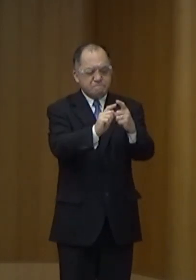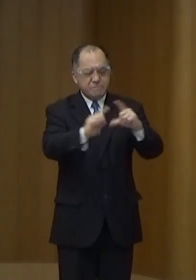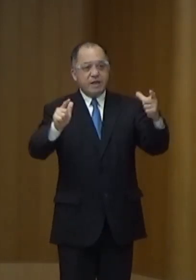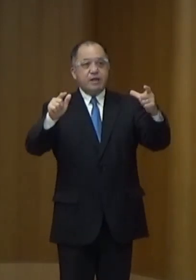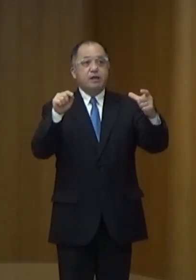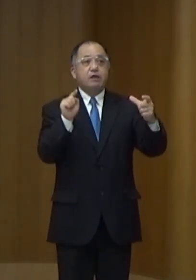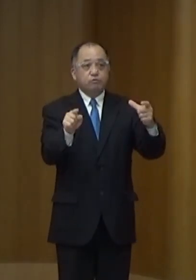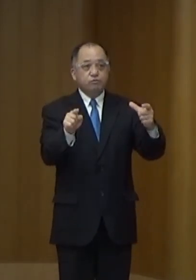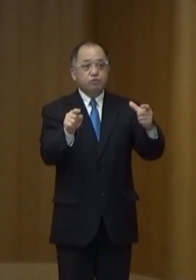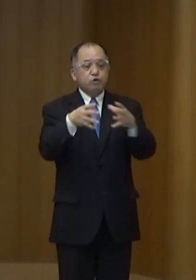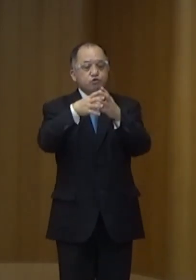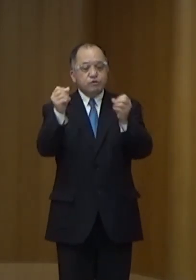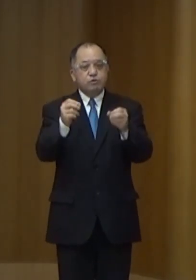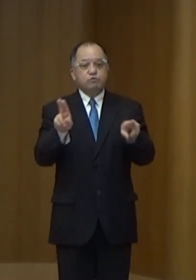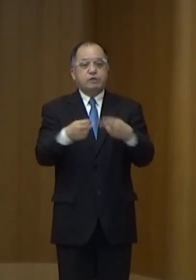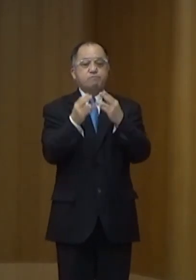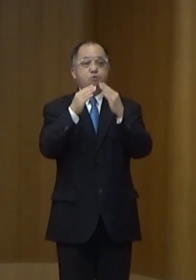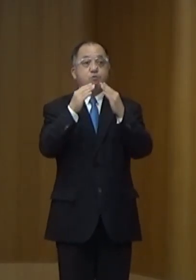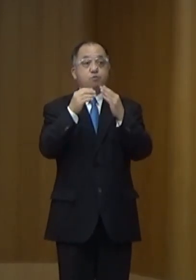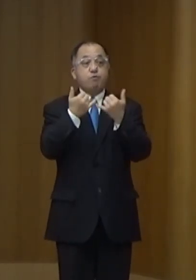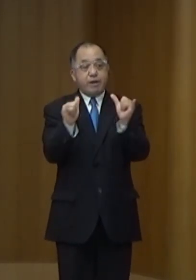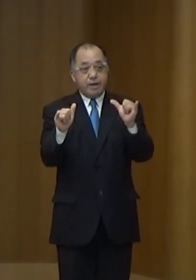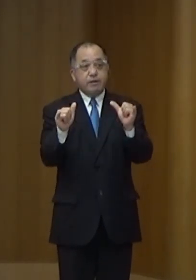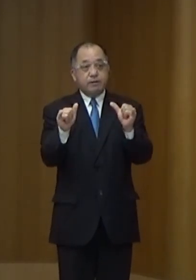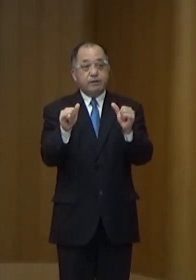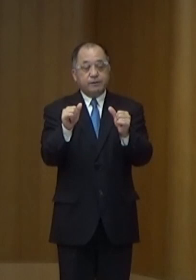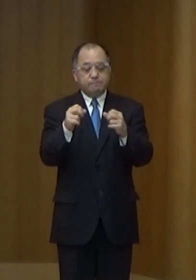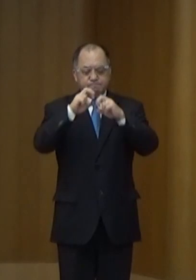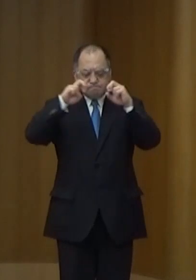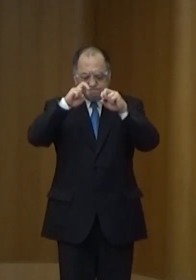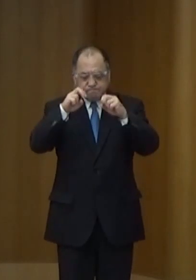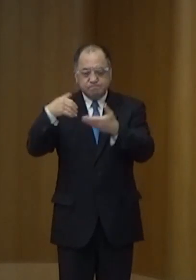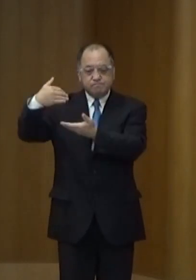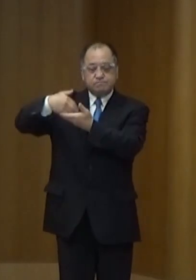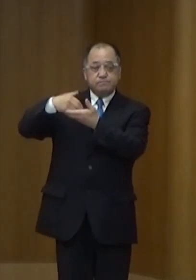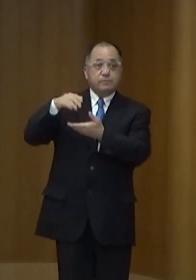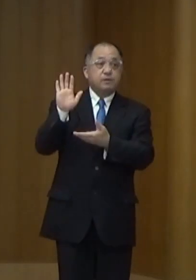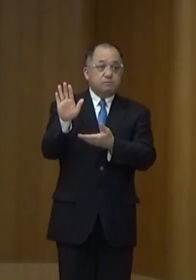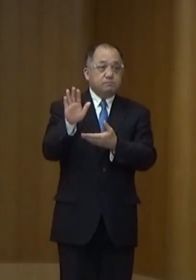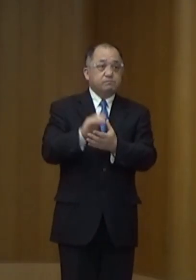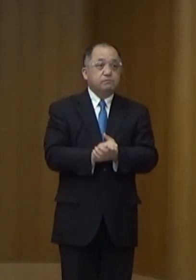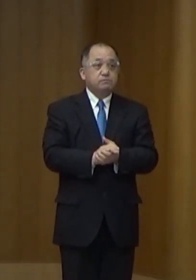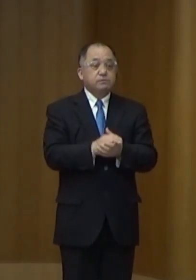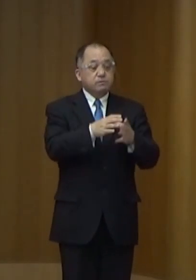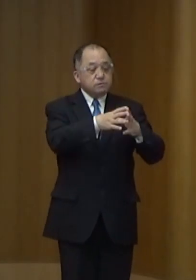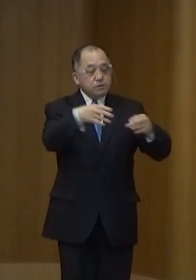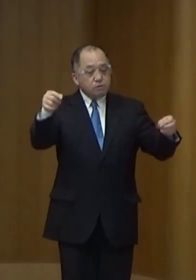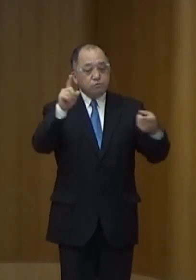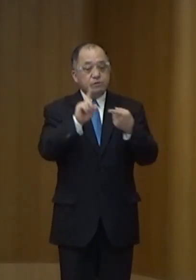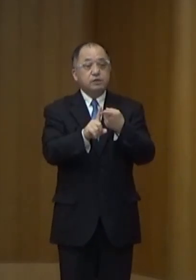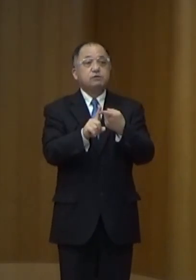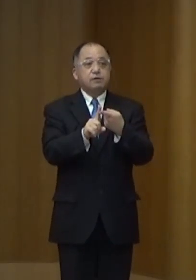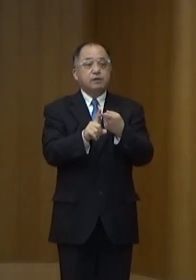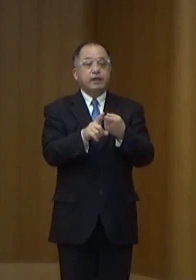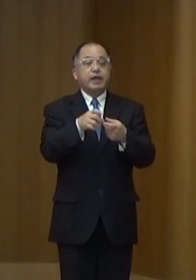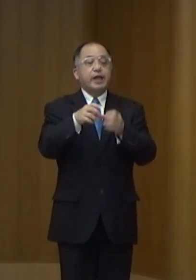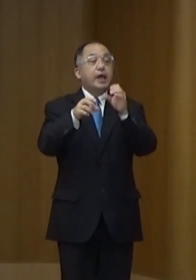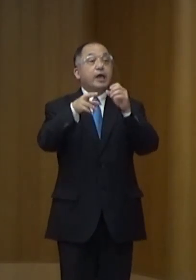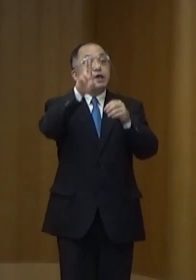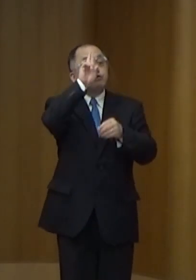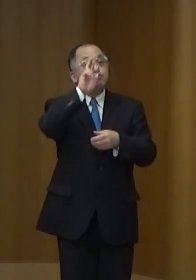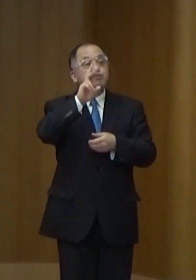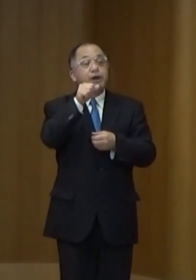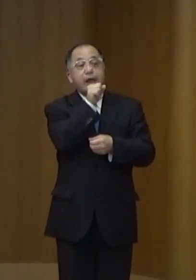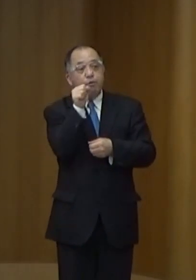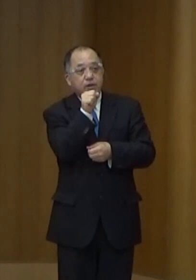と国の専門家が分析をしております。このほか全国的には、いわゆる昼カ